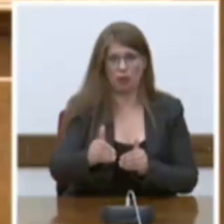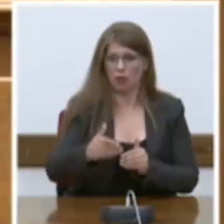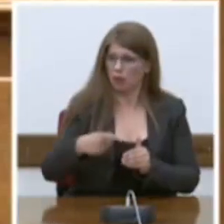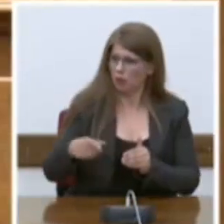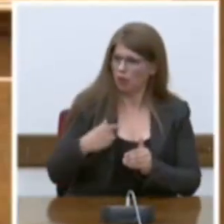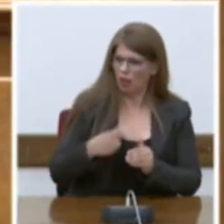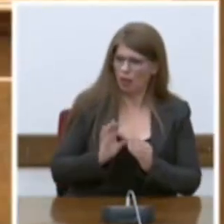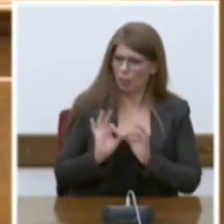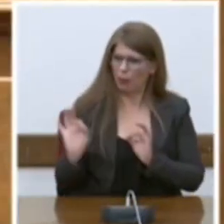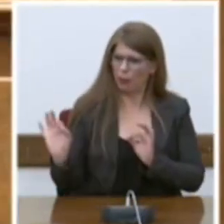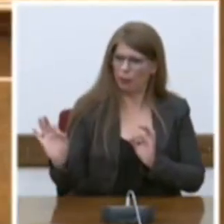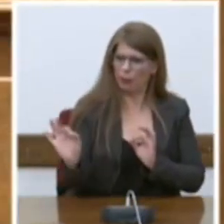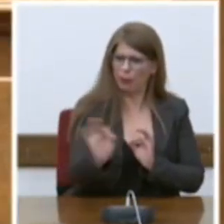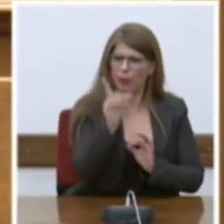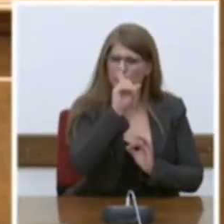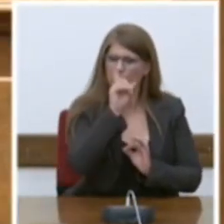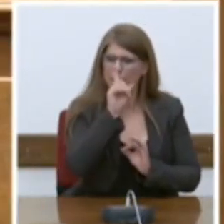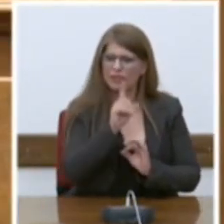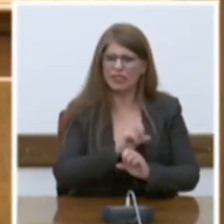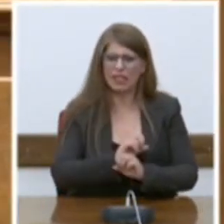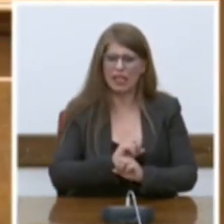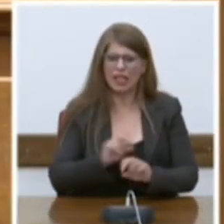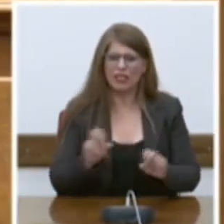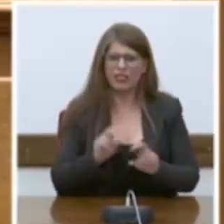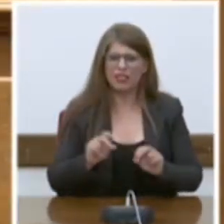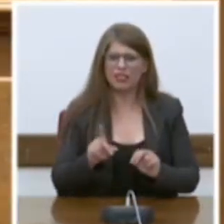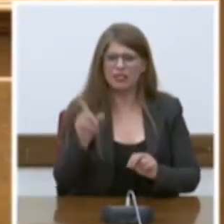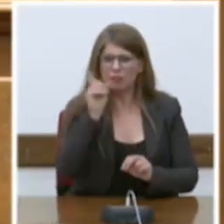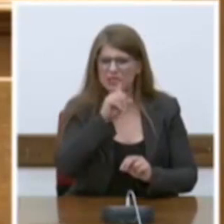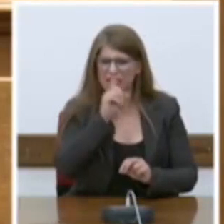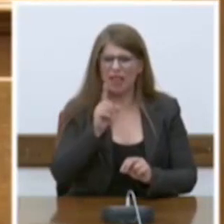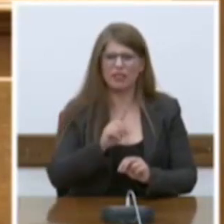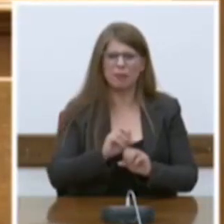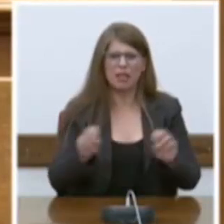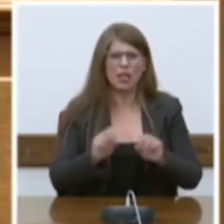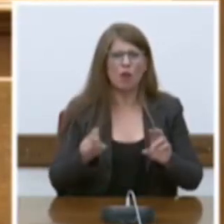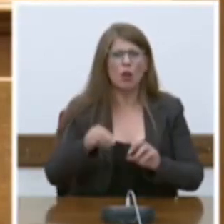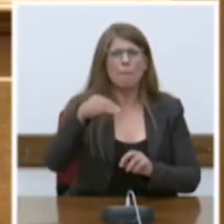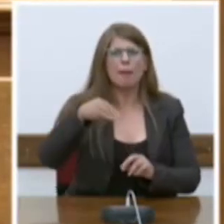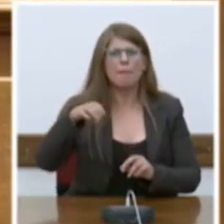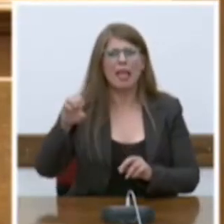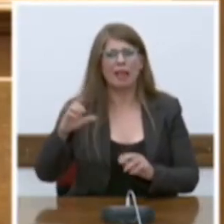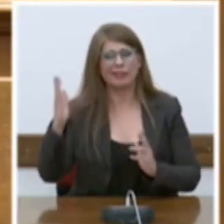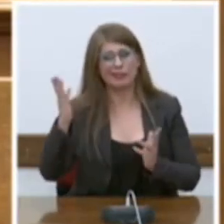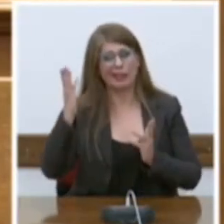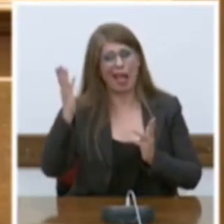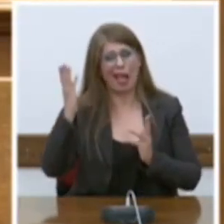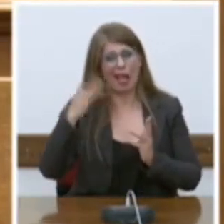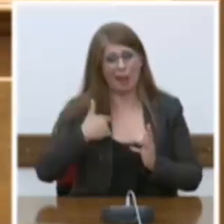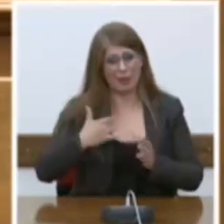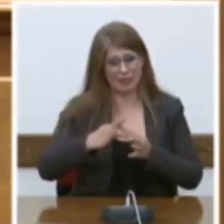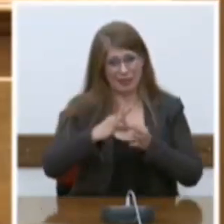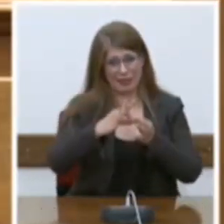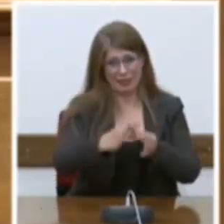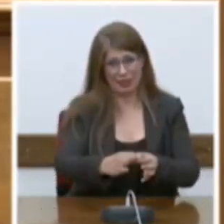ειδήσεων και αναλυθών πληροφοριών από τα μέσα μαζικής ενημερώσεως ότι δήθεν είμαστε συνεχιστές